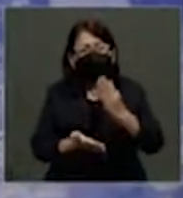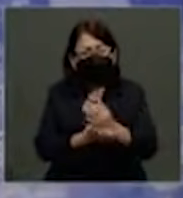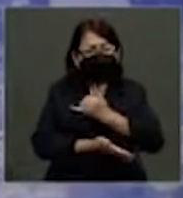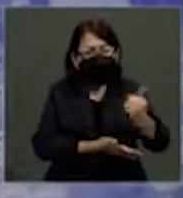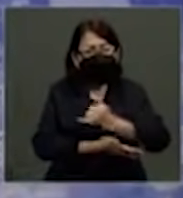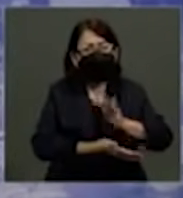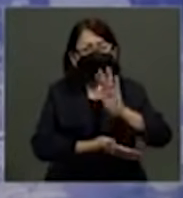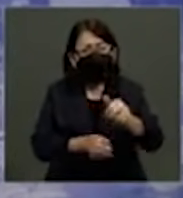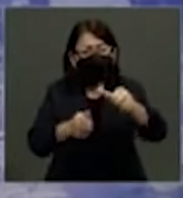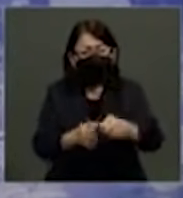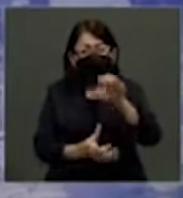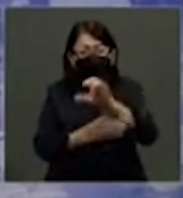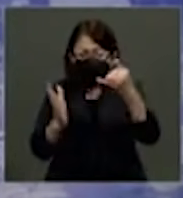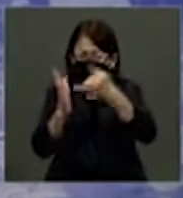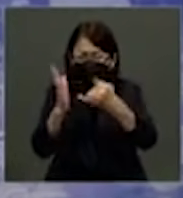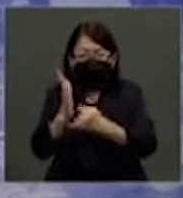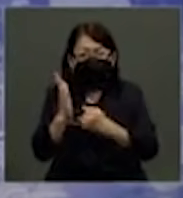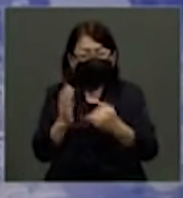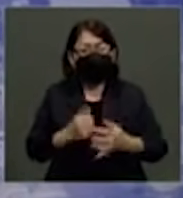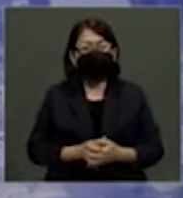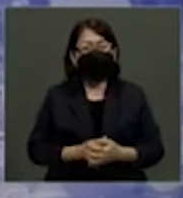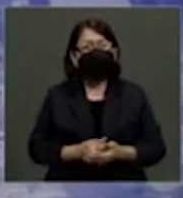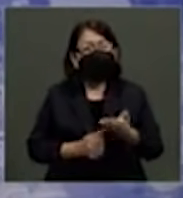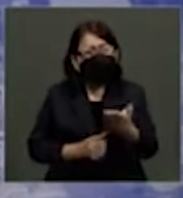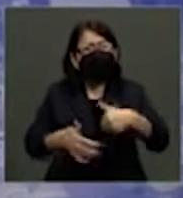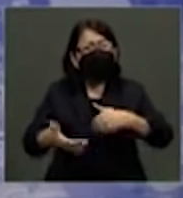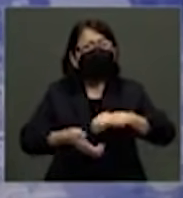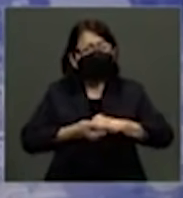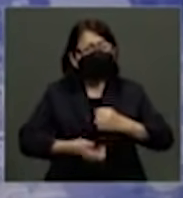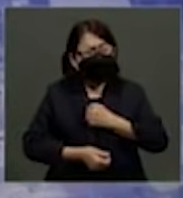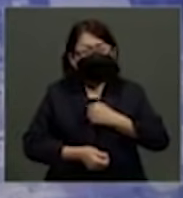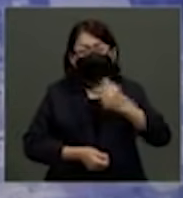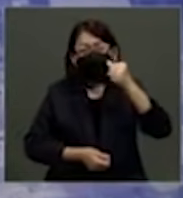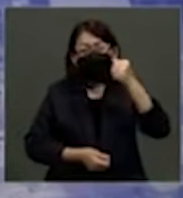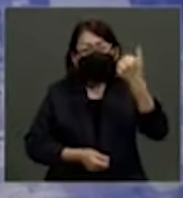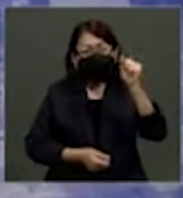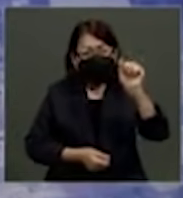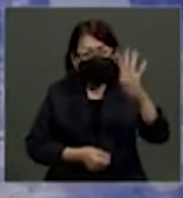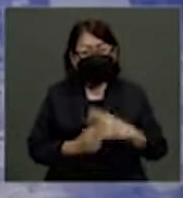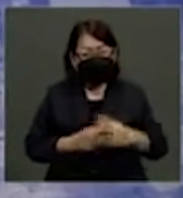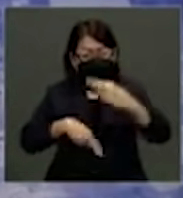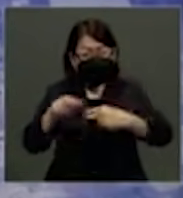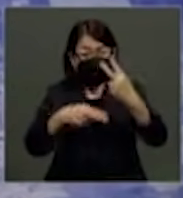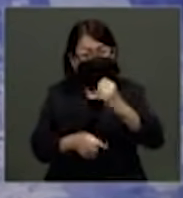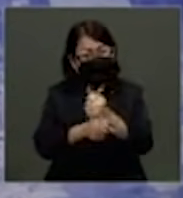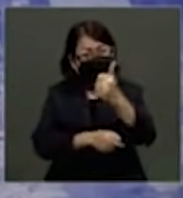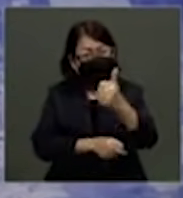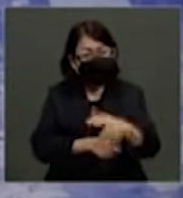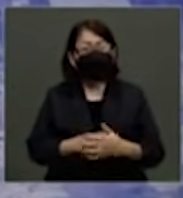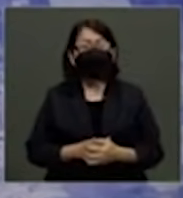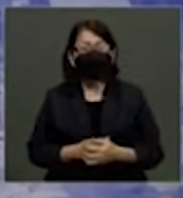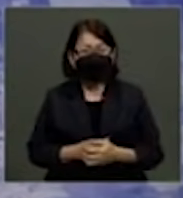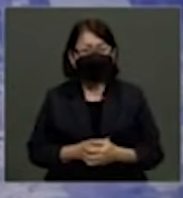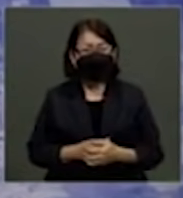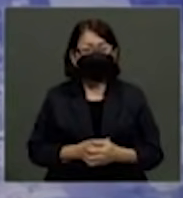การล็อกดาวน์ครั้งนี้เราเลือกวิธีการล็อกดาวน์เฉพาะพื้นที่ขอความร่วมมือทุกท่านเพื่อที่จะได้ใช้เ